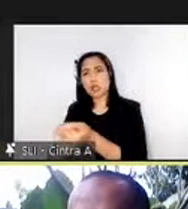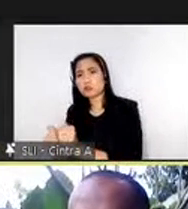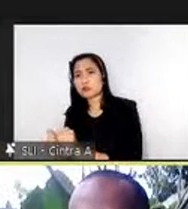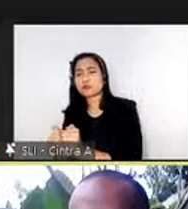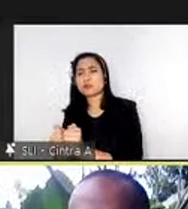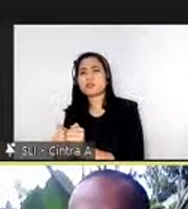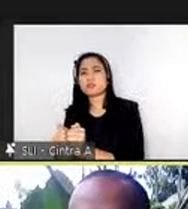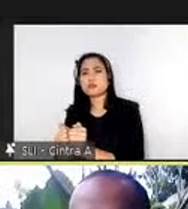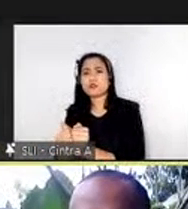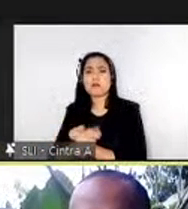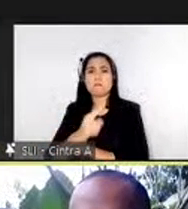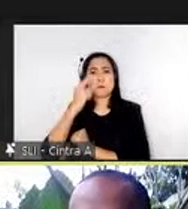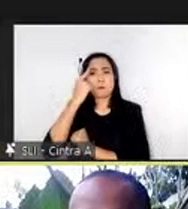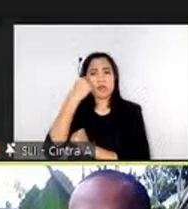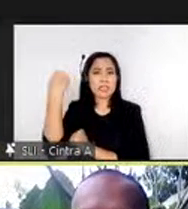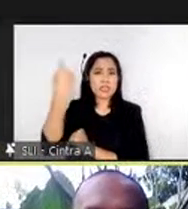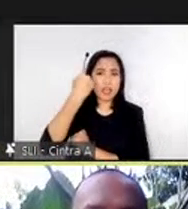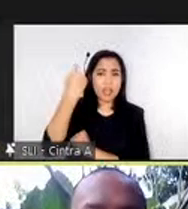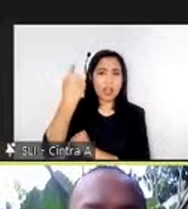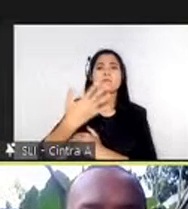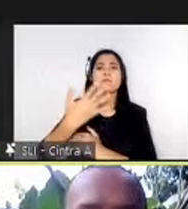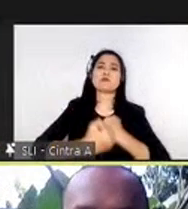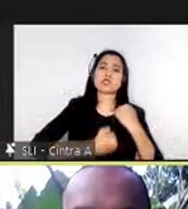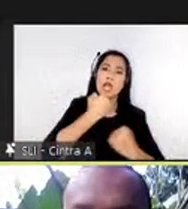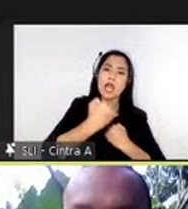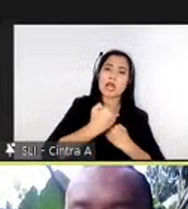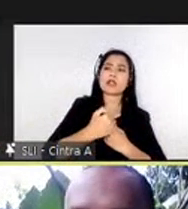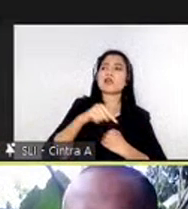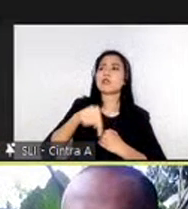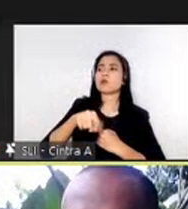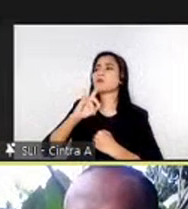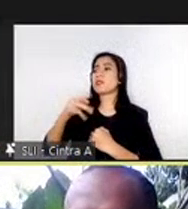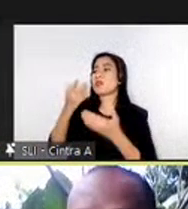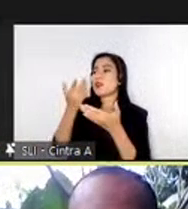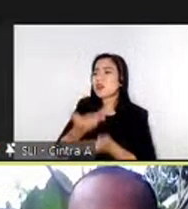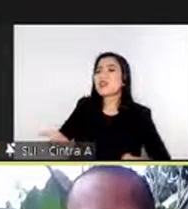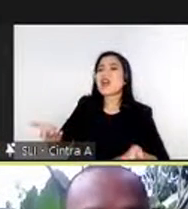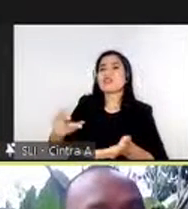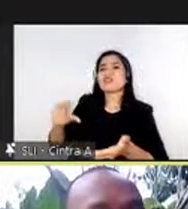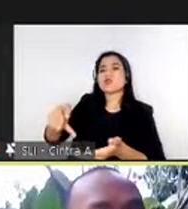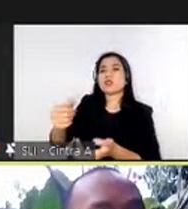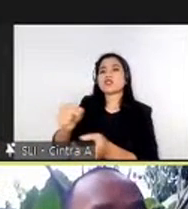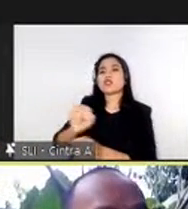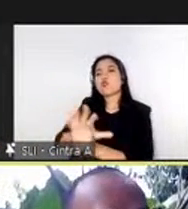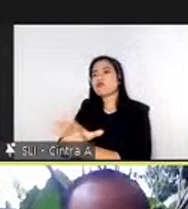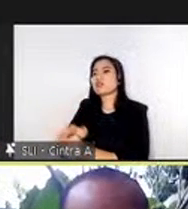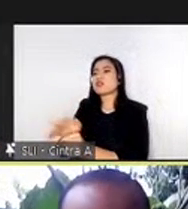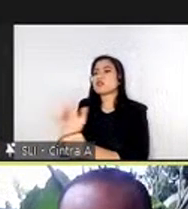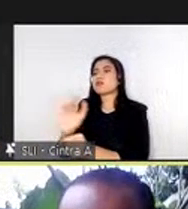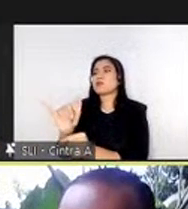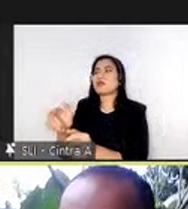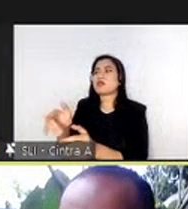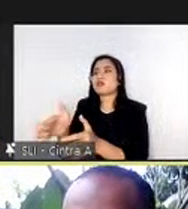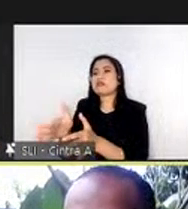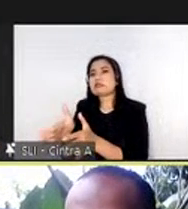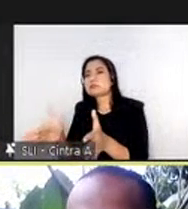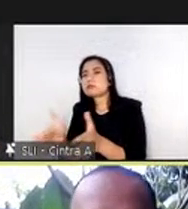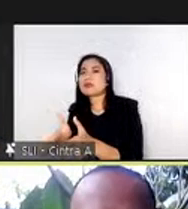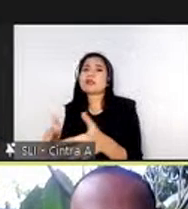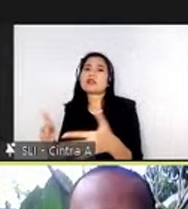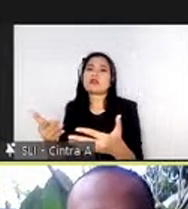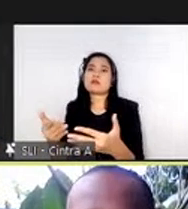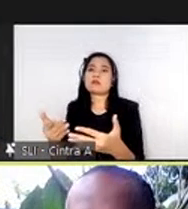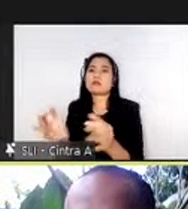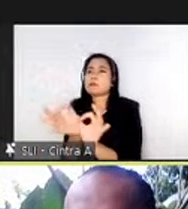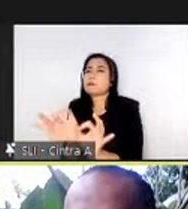baik pemerintah maupun perusahaan itu memanfaatkan situasi covid yang sempit yang sepi yang itu ada pembatasan sosial di mana-mana itu